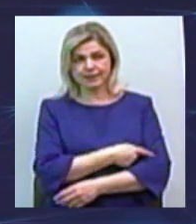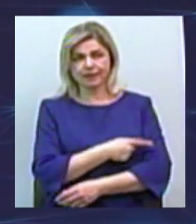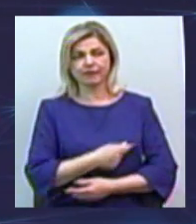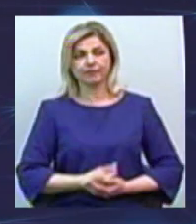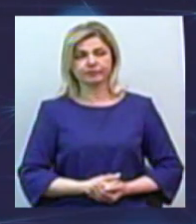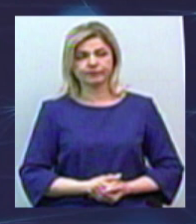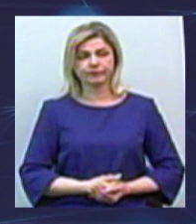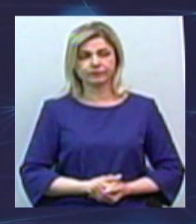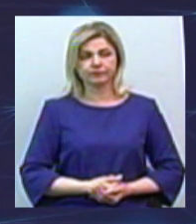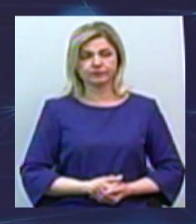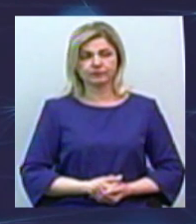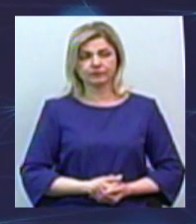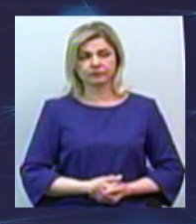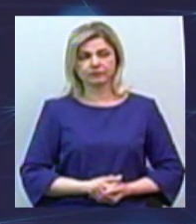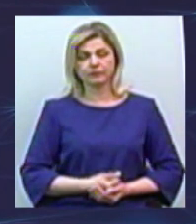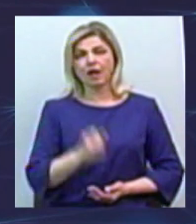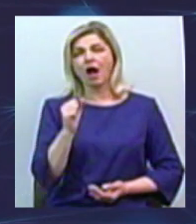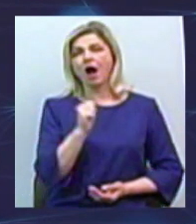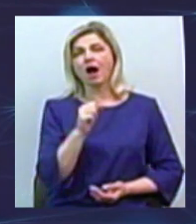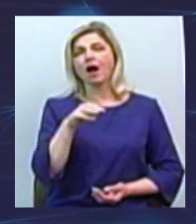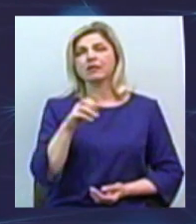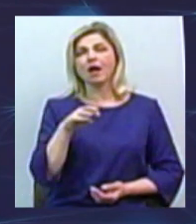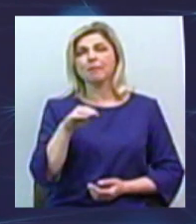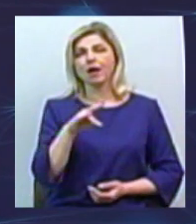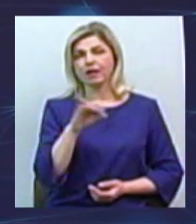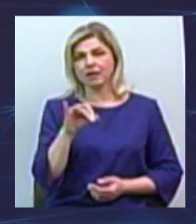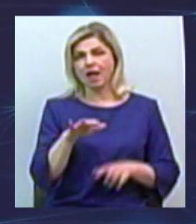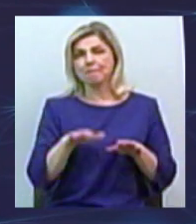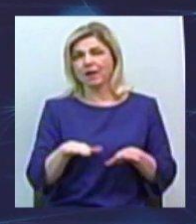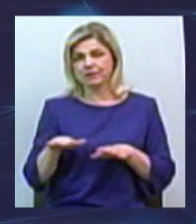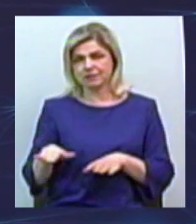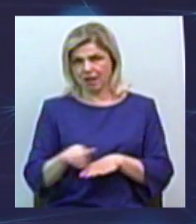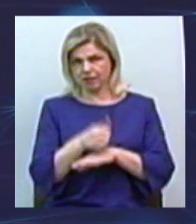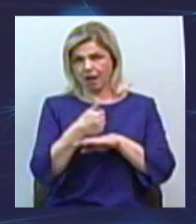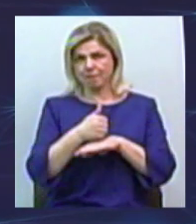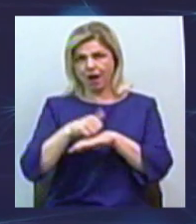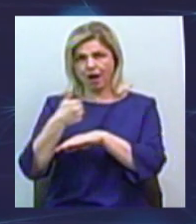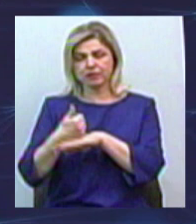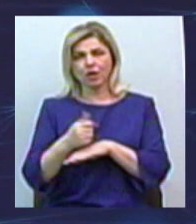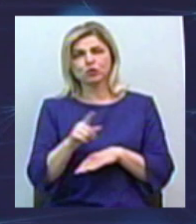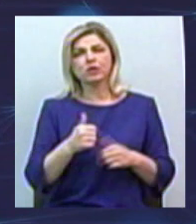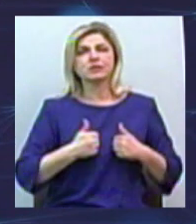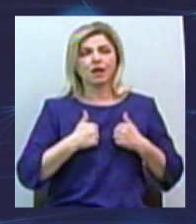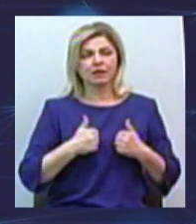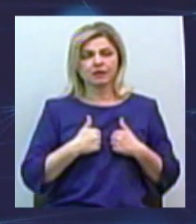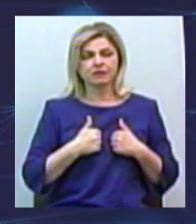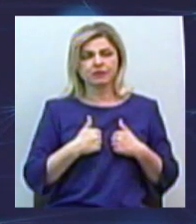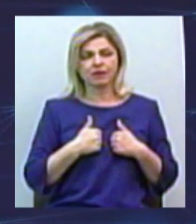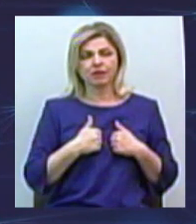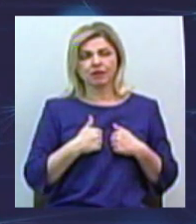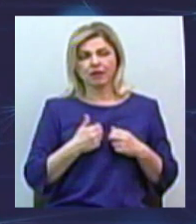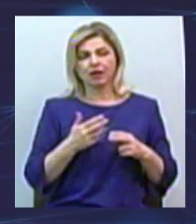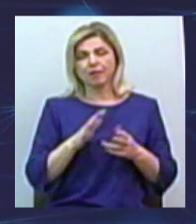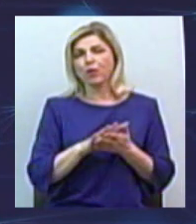би мовити... Атамани. Да, отамани свої, місцеві, які намагалися якось подолати цю руїну,